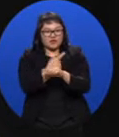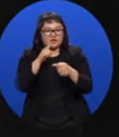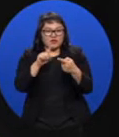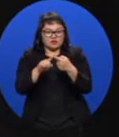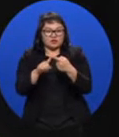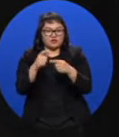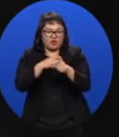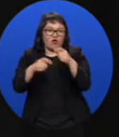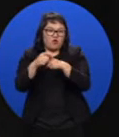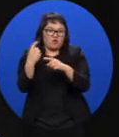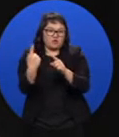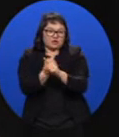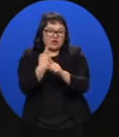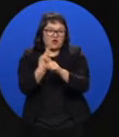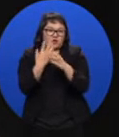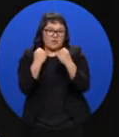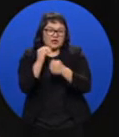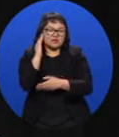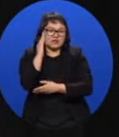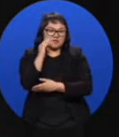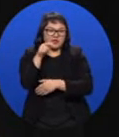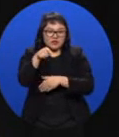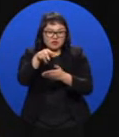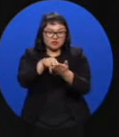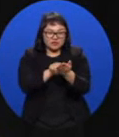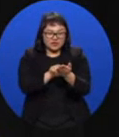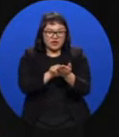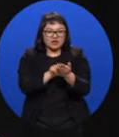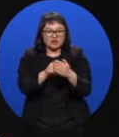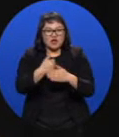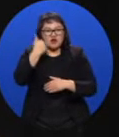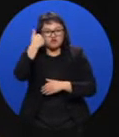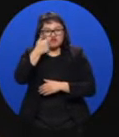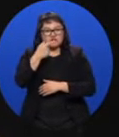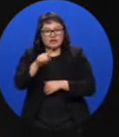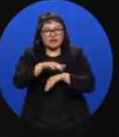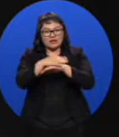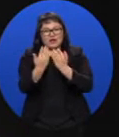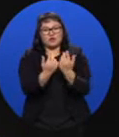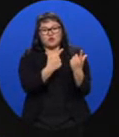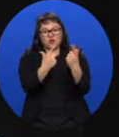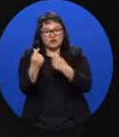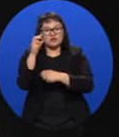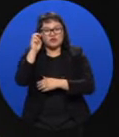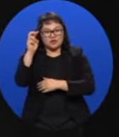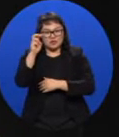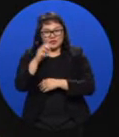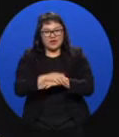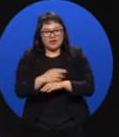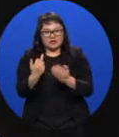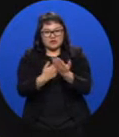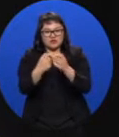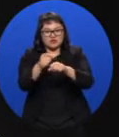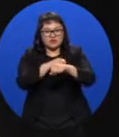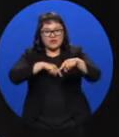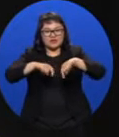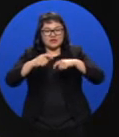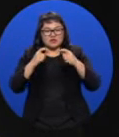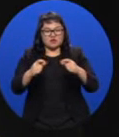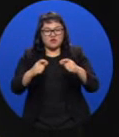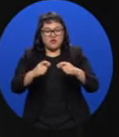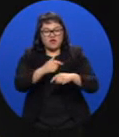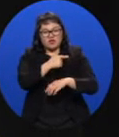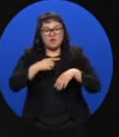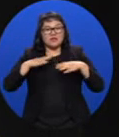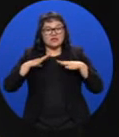보완해 나가자고 뭐 많이 이야기했습니다. 이 문제는 누구나 다 마찬가지일 겁니다. 제주 특별자치도 정말